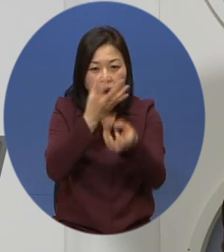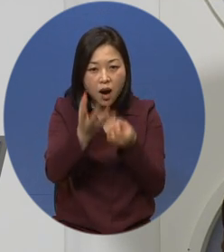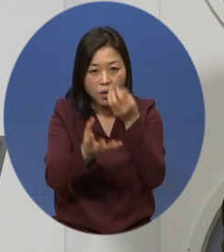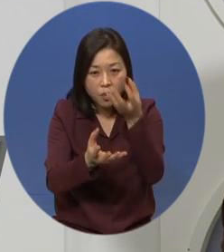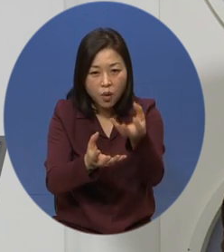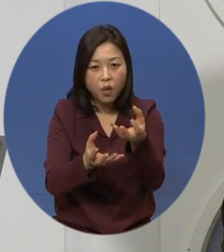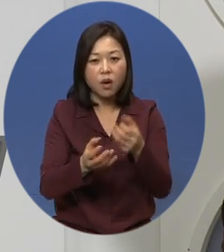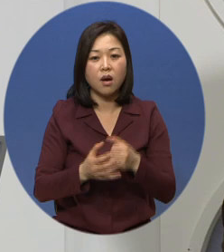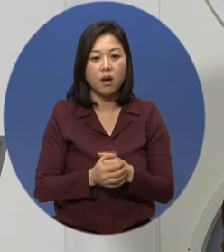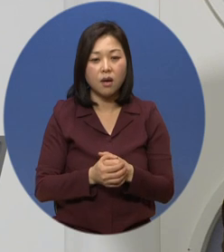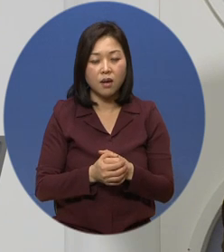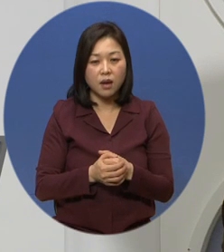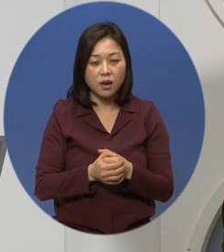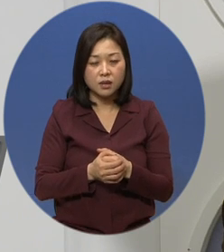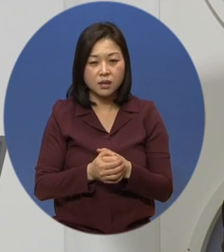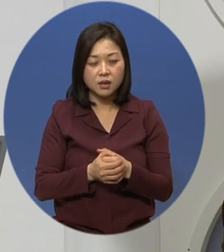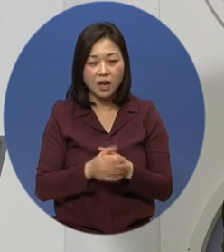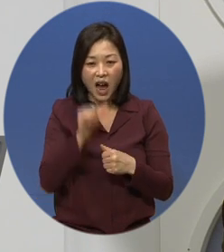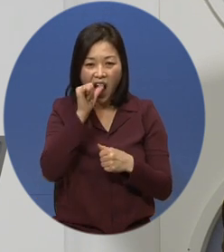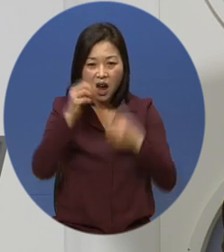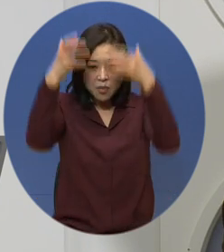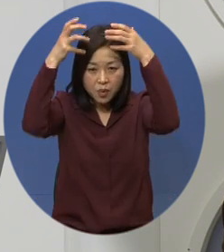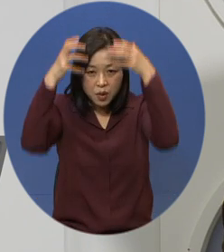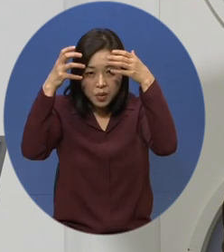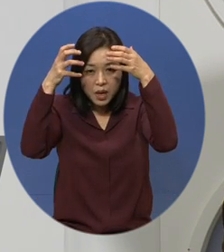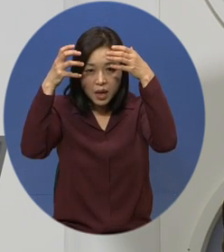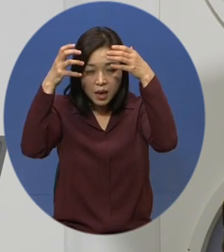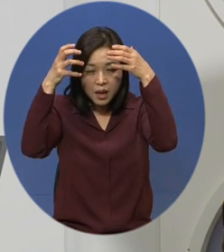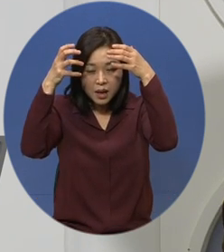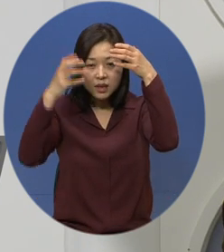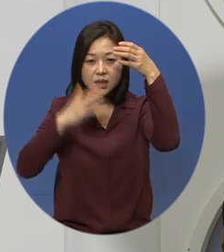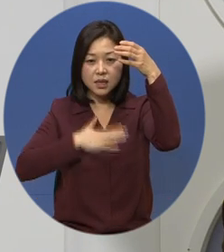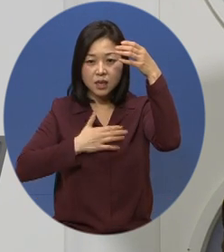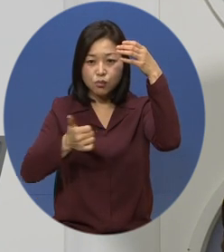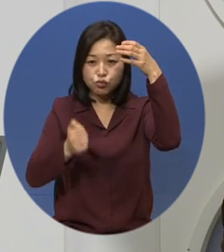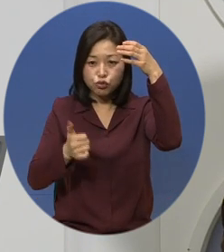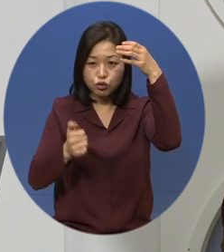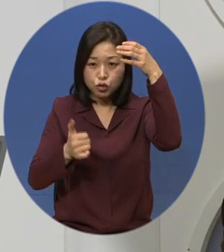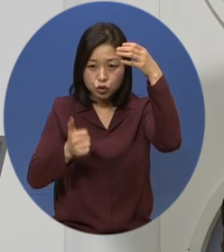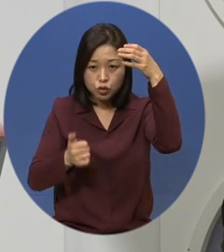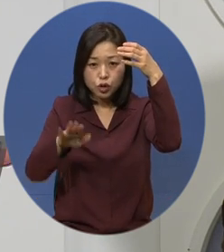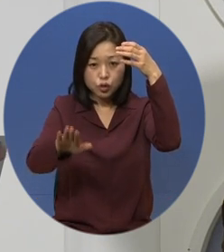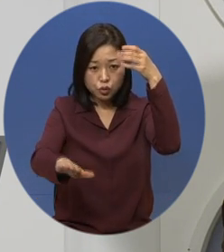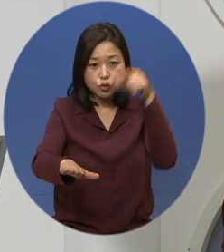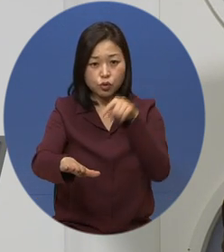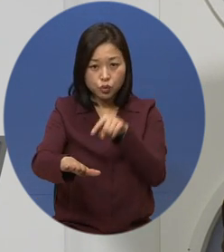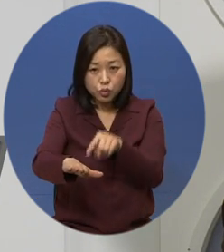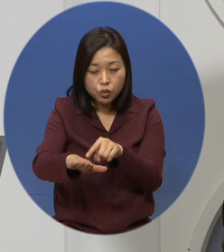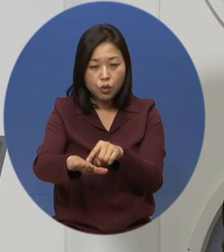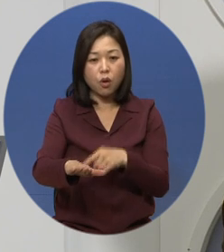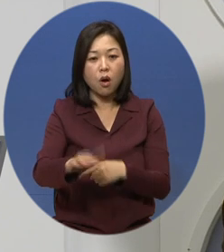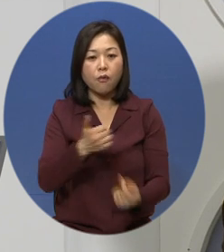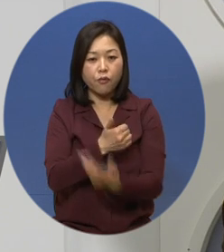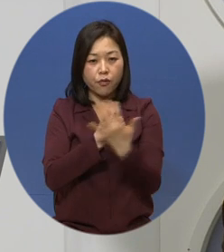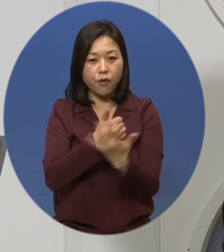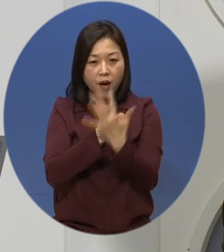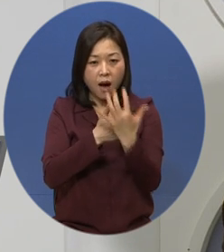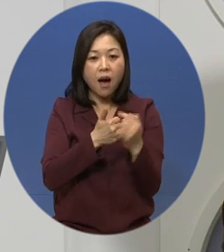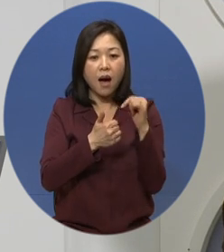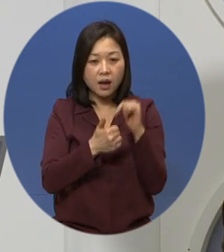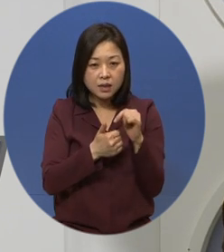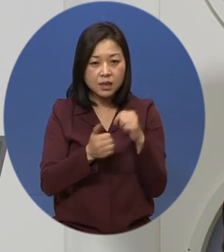어 철모 의해 자기 기도 어적 묵주를 내놓고 분실 싸 사람은 그렇게